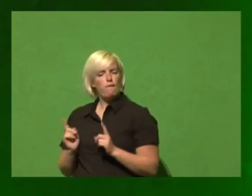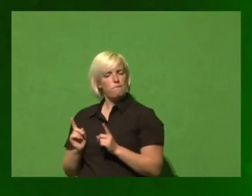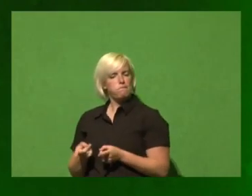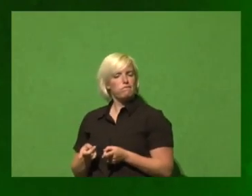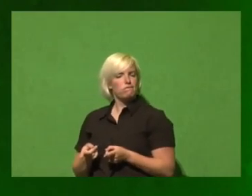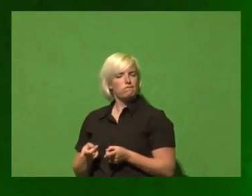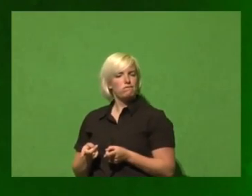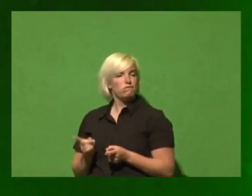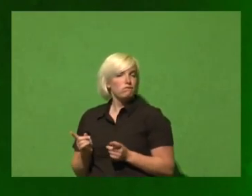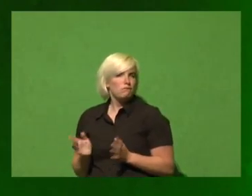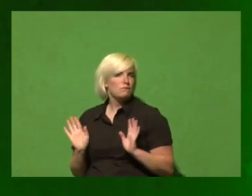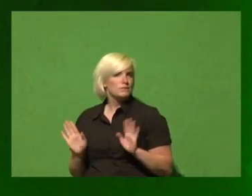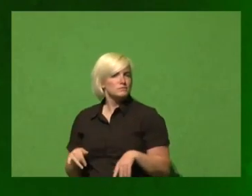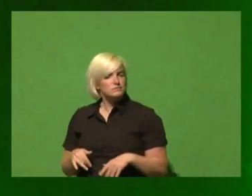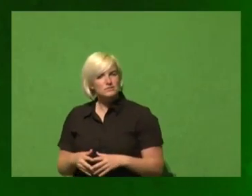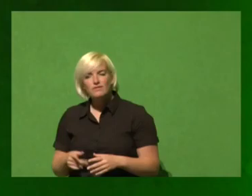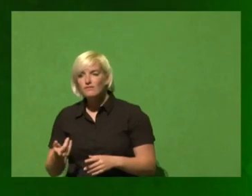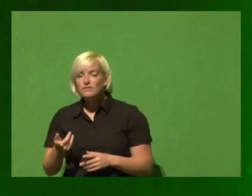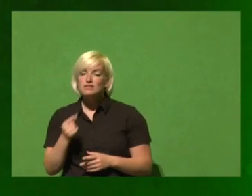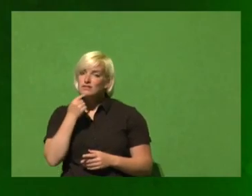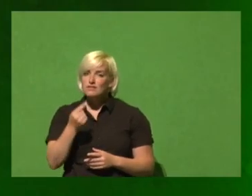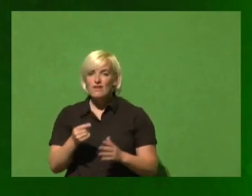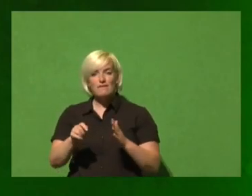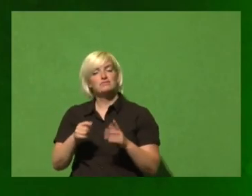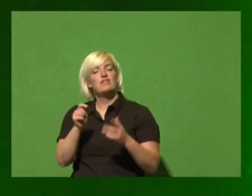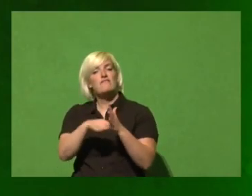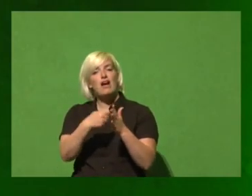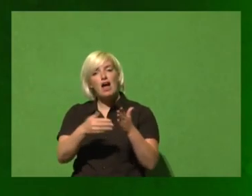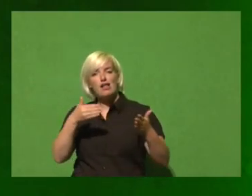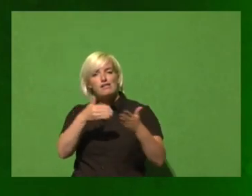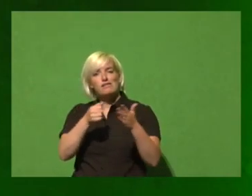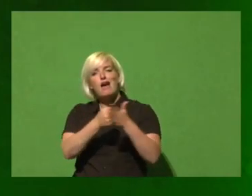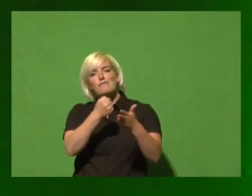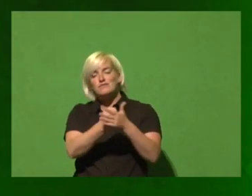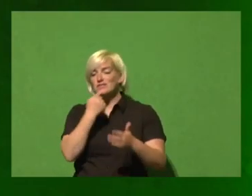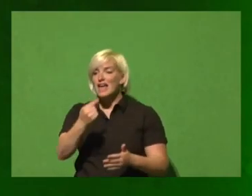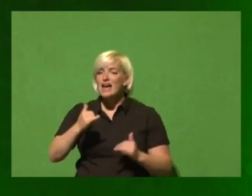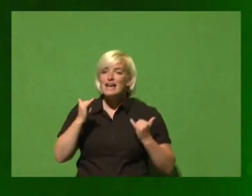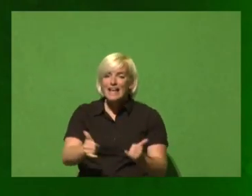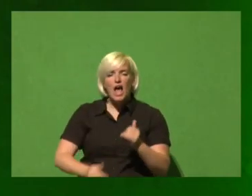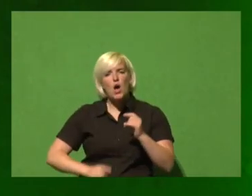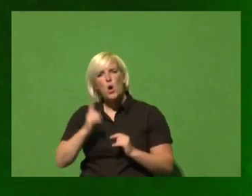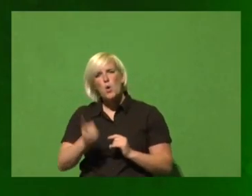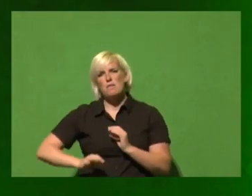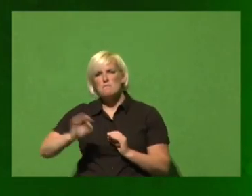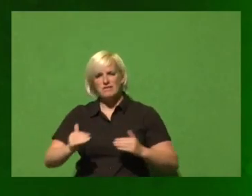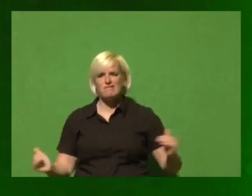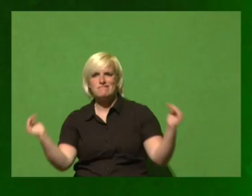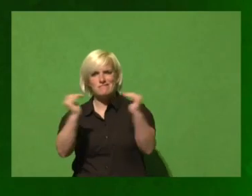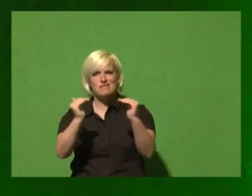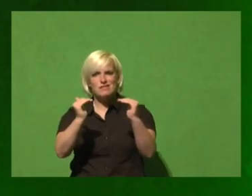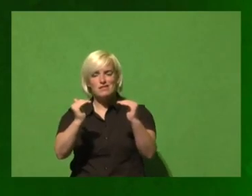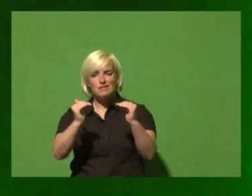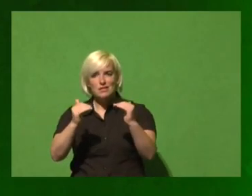angetreten, 100% Gleichstellung nur mit uns. Und was ist herausgekommen? 100%